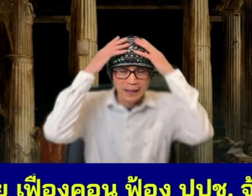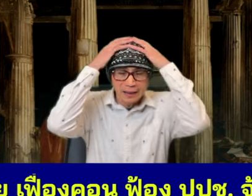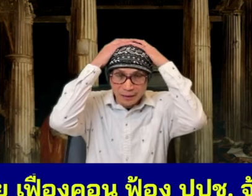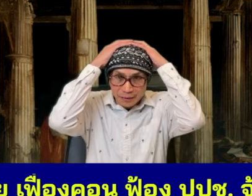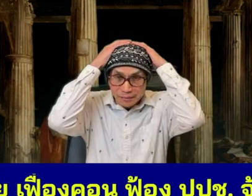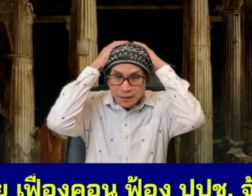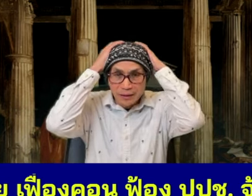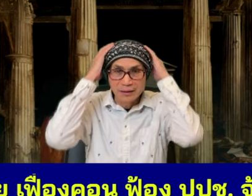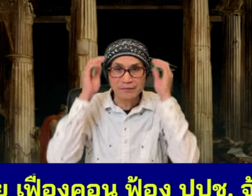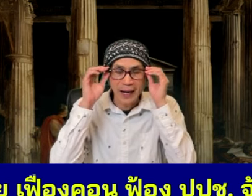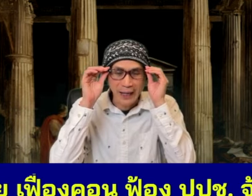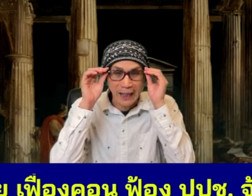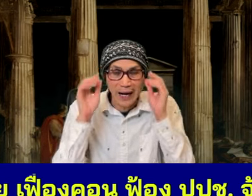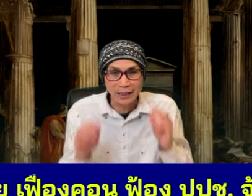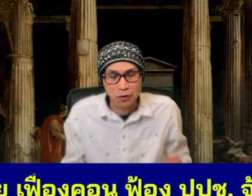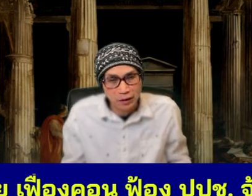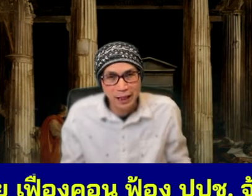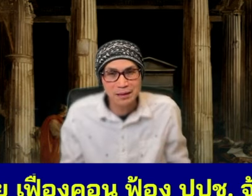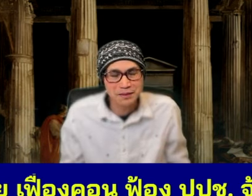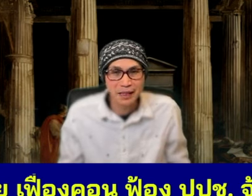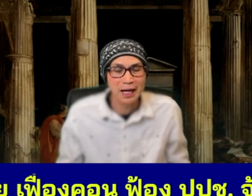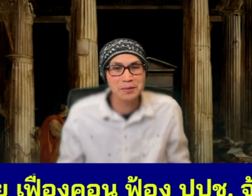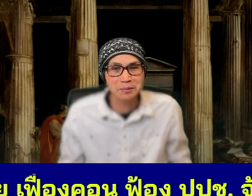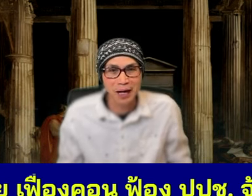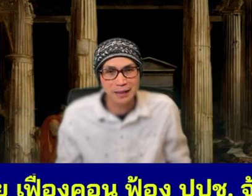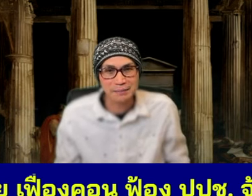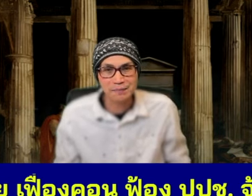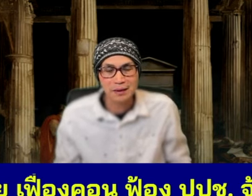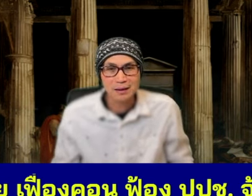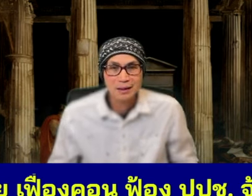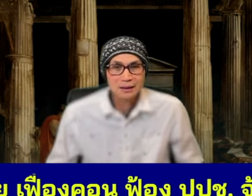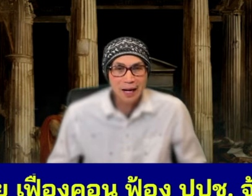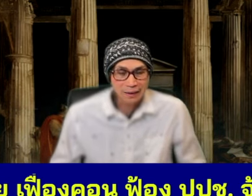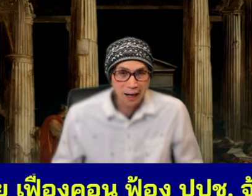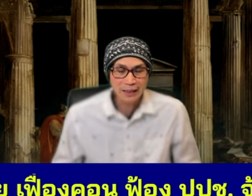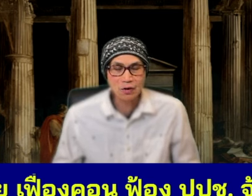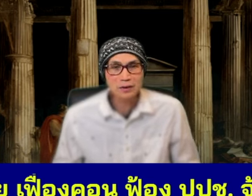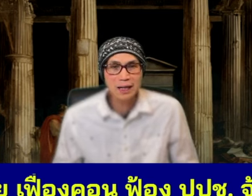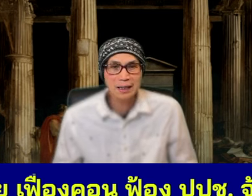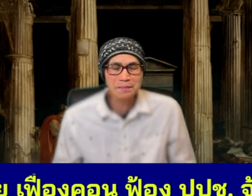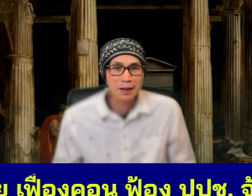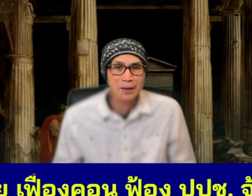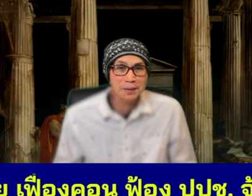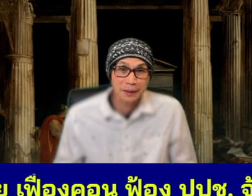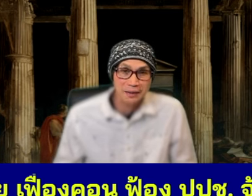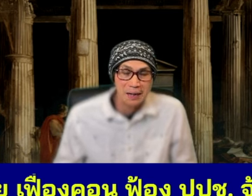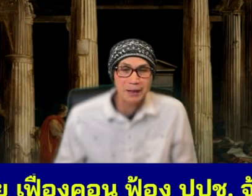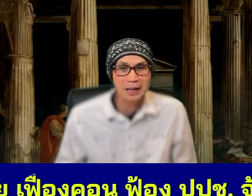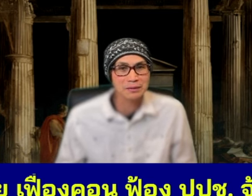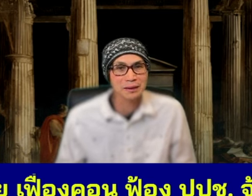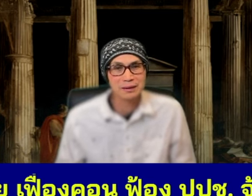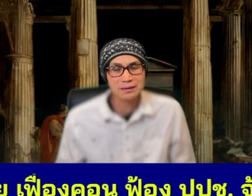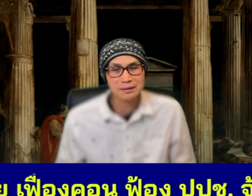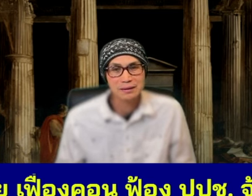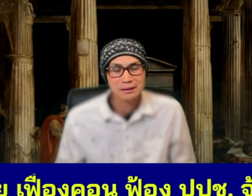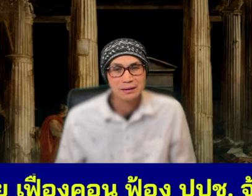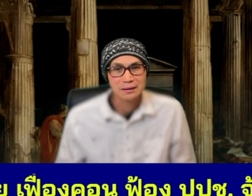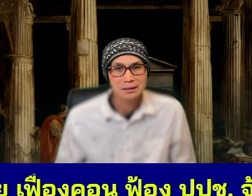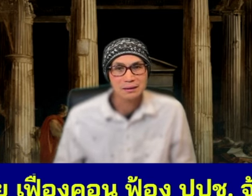าที่ฟังเนี่ยฟังการอ่านของแกนะไม่ใช่การอภิปรายนะการอ่านของแกนั้นแปลว่านี่เป็นเกมการเมื